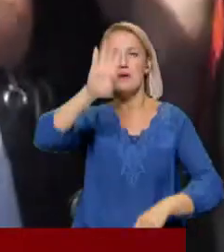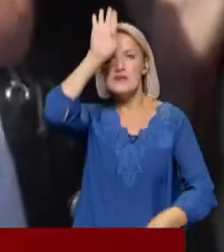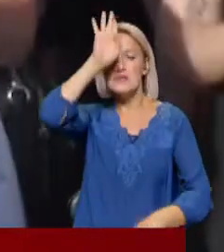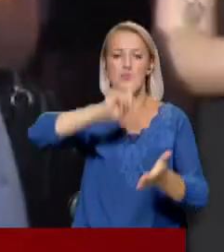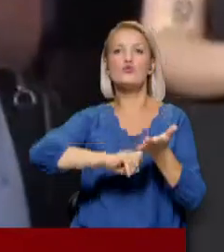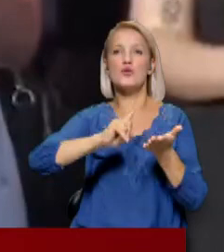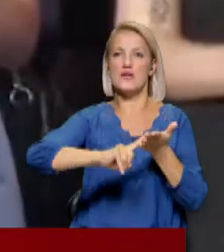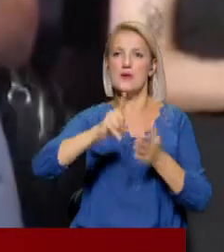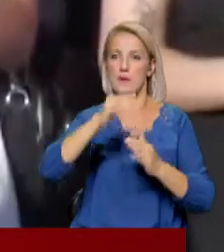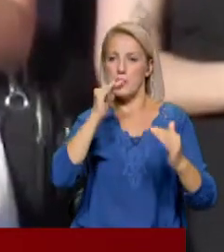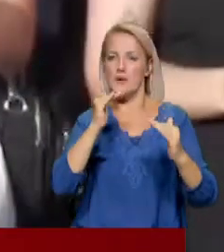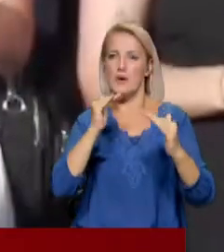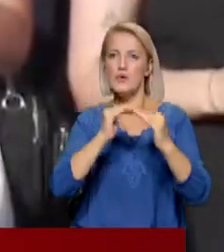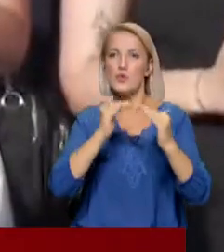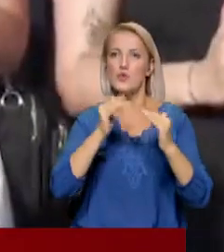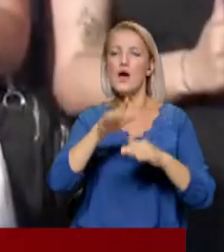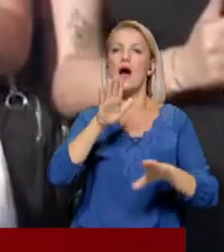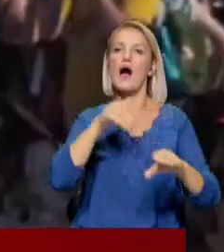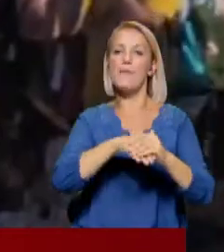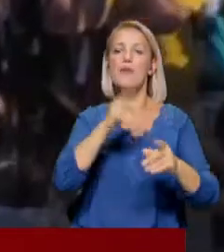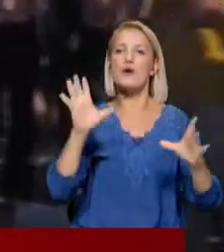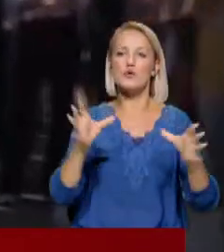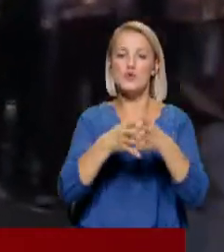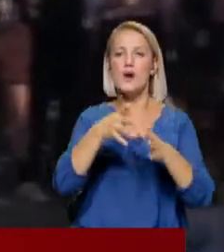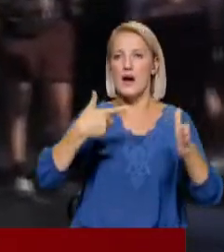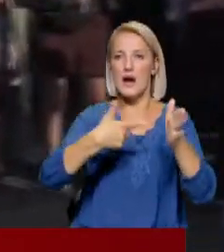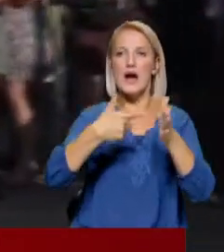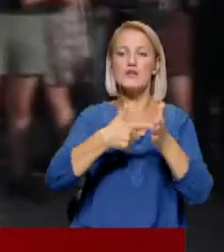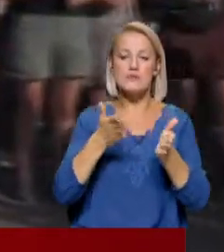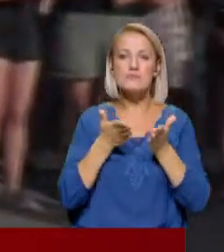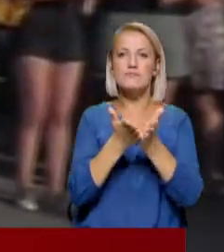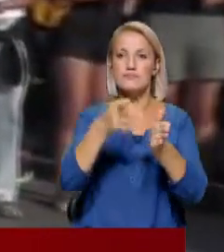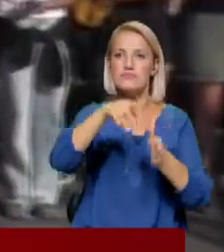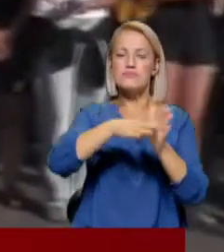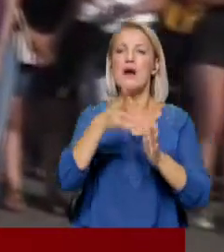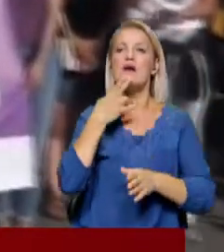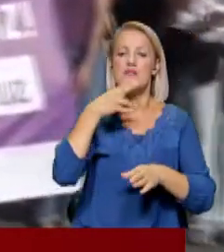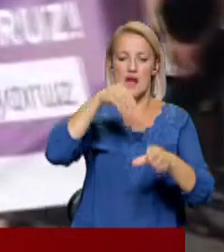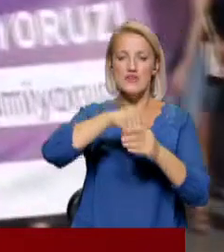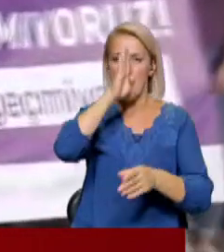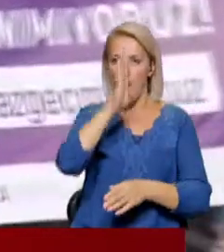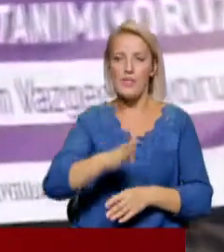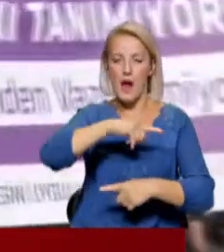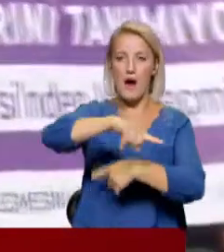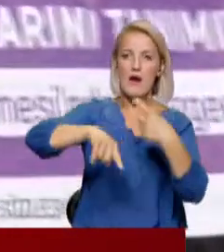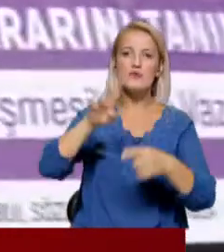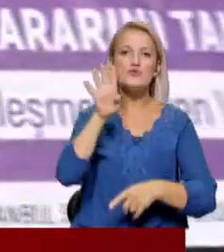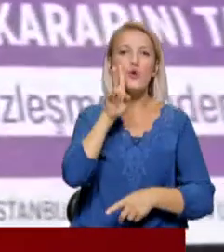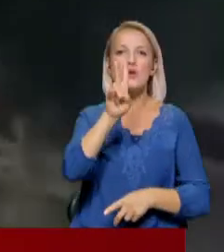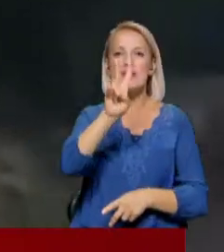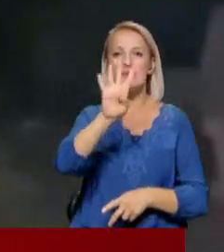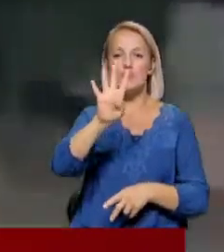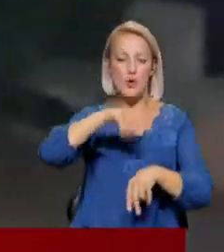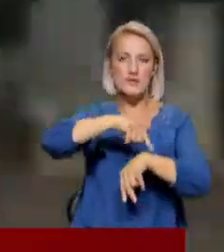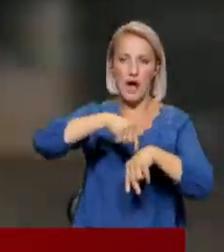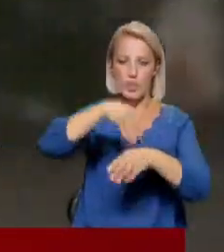İstanbul Sözleşmesi'ne uygula kampanya grubu Kadıköy iskelesinde kadınlar için adalet ararken son 24 saat içinde